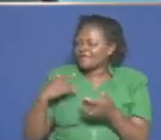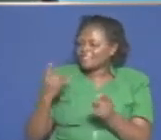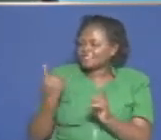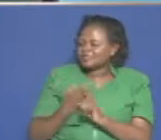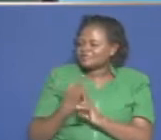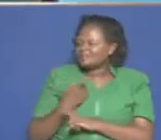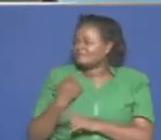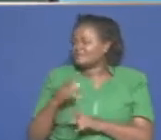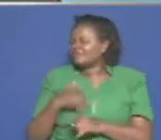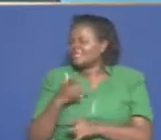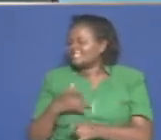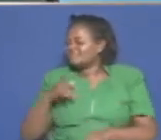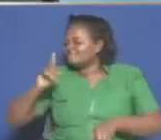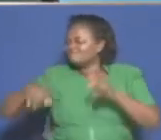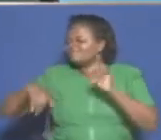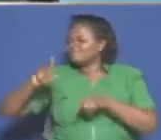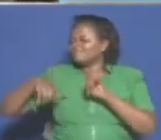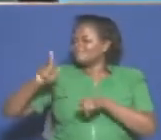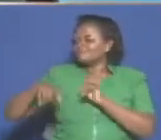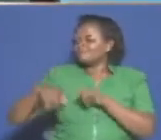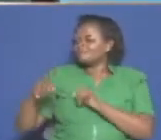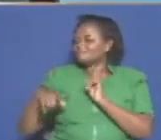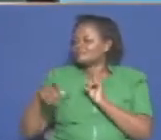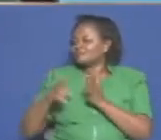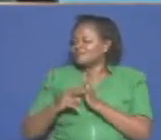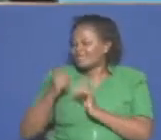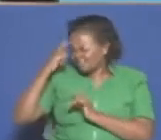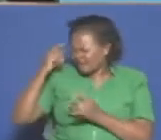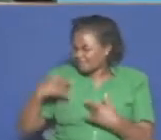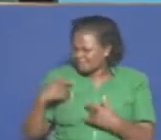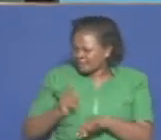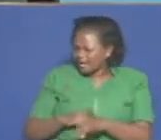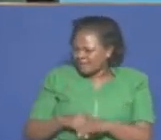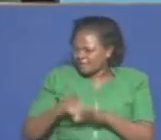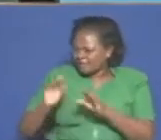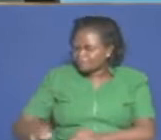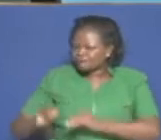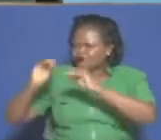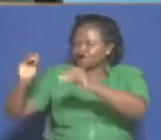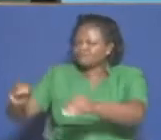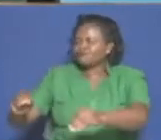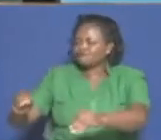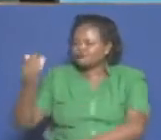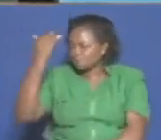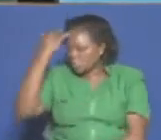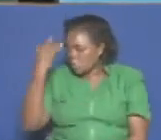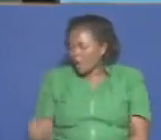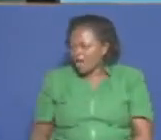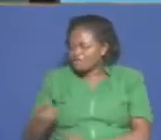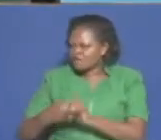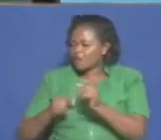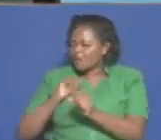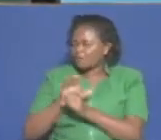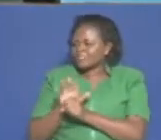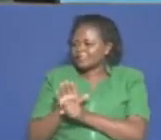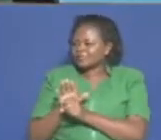Je, kuna uwezekano ya kwamba itafika wakati ambapo pengine utaahirishwa tena, manake hasa kutokana na janga la COVID-19